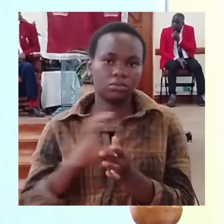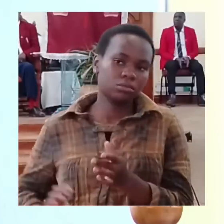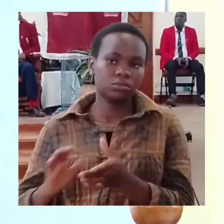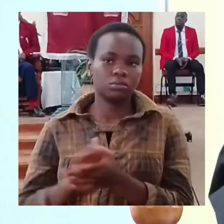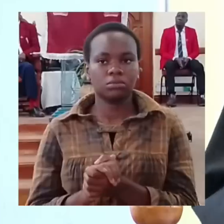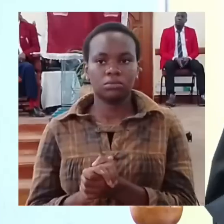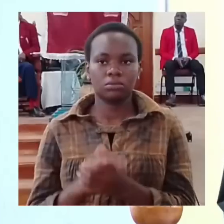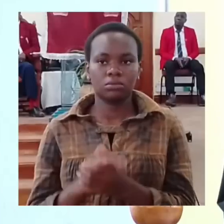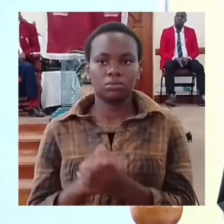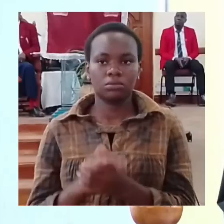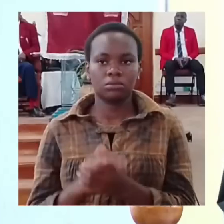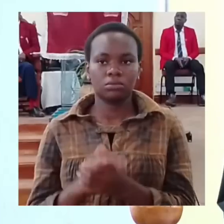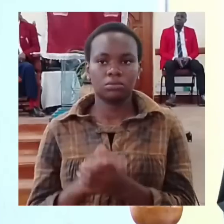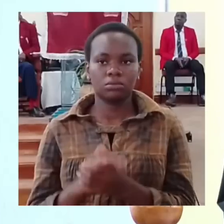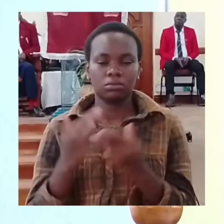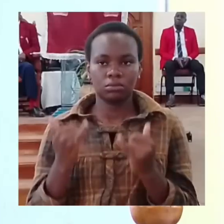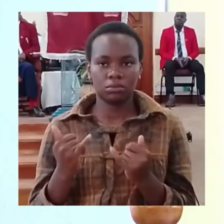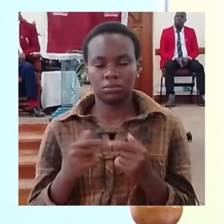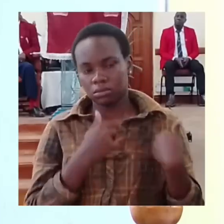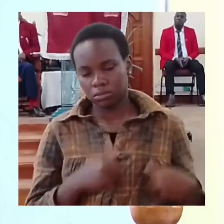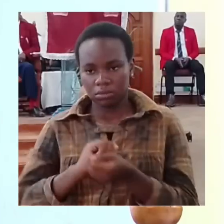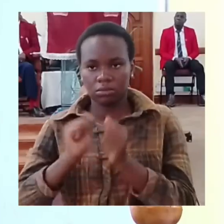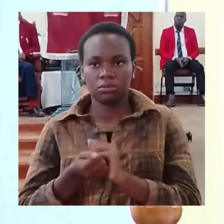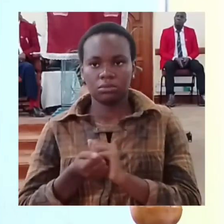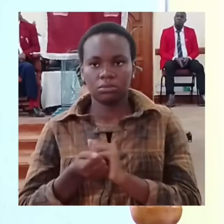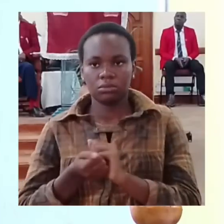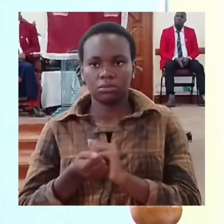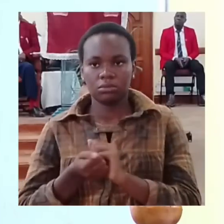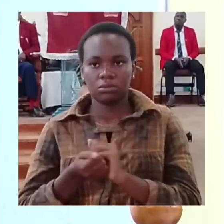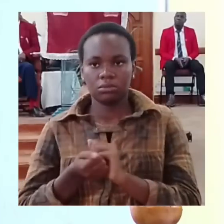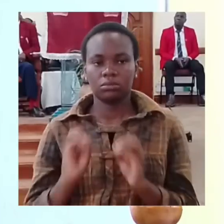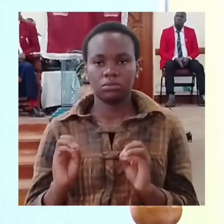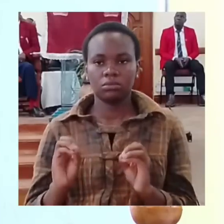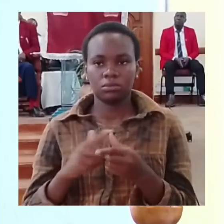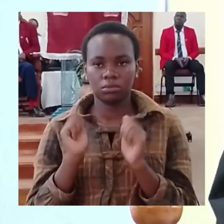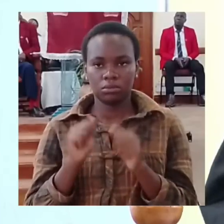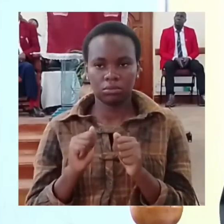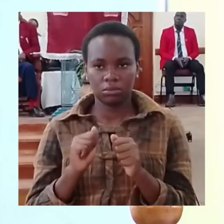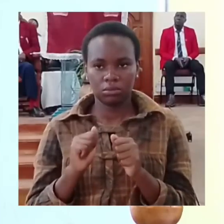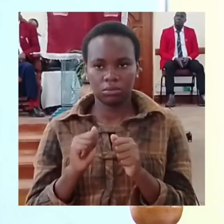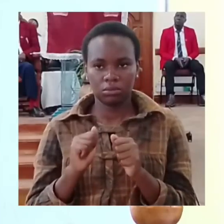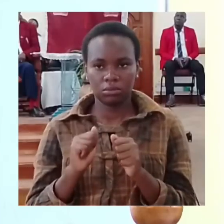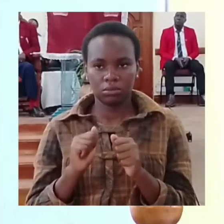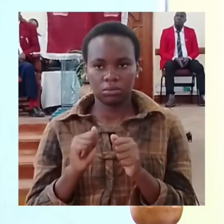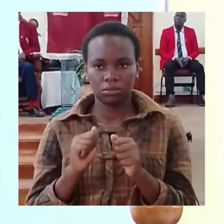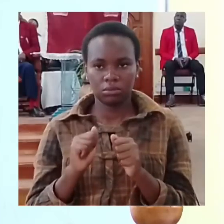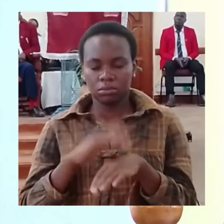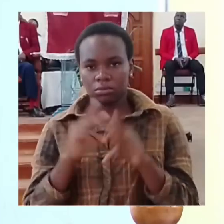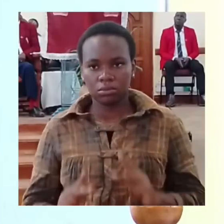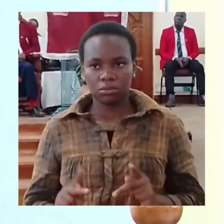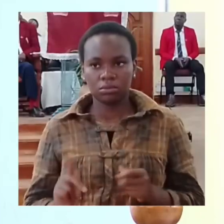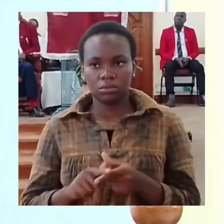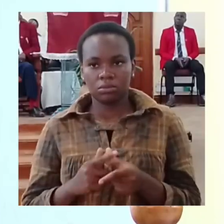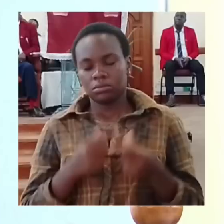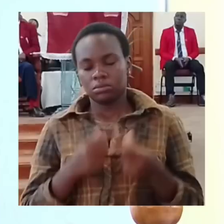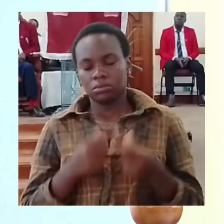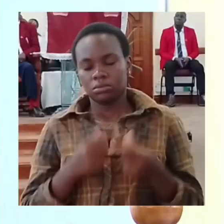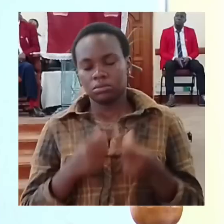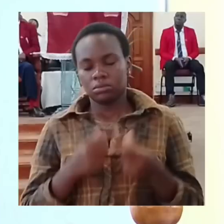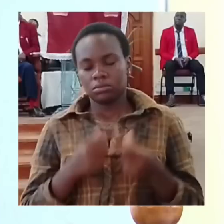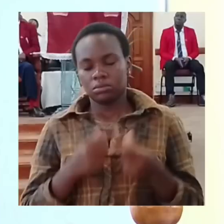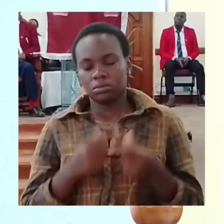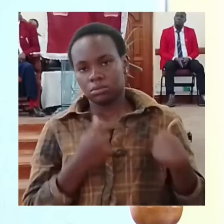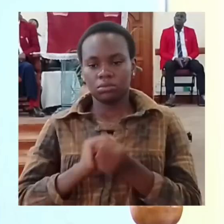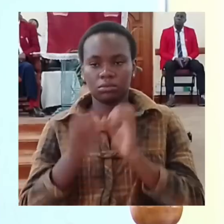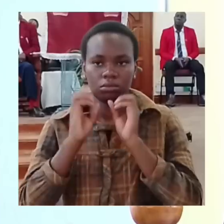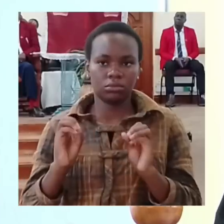Hatire handu hangi ngoro yaku ingigarurukira. Ona ungikorwo wi mutana ta Kornelio, ngoro yaku ndingigaruruka.